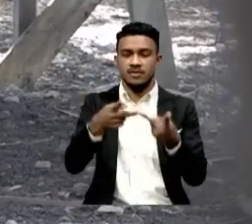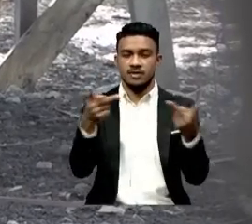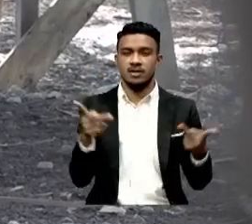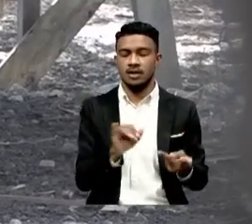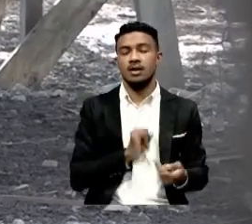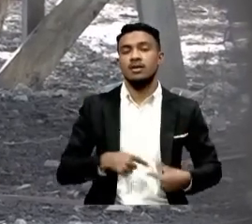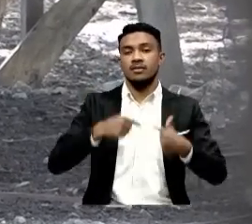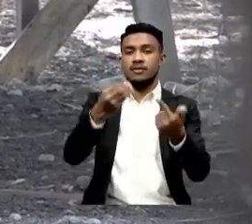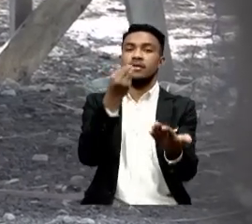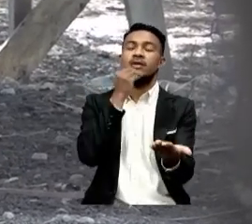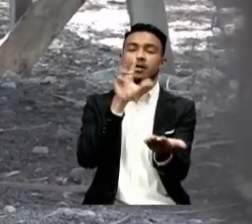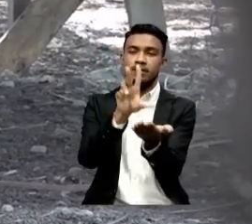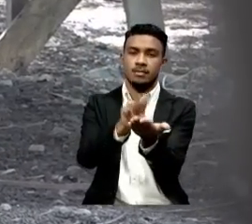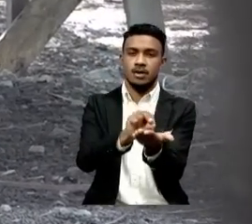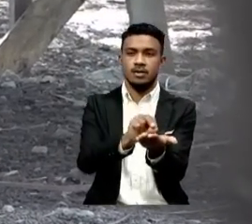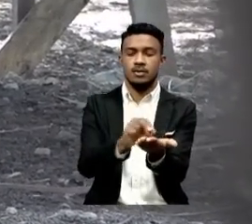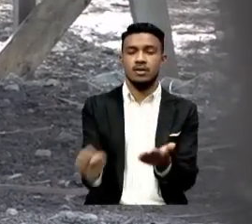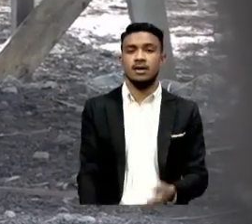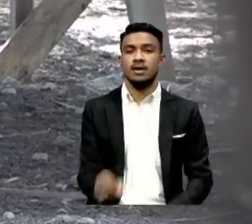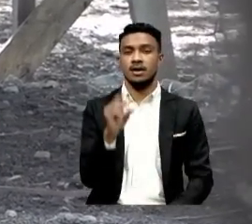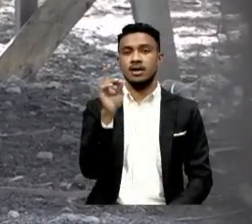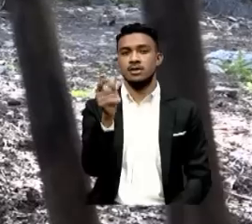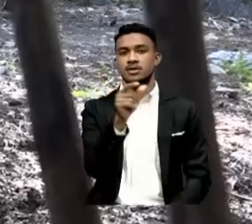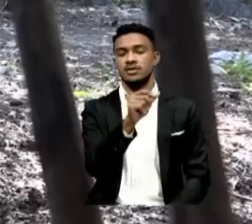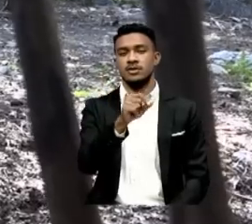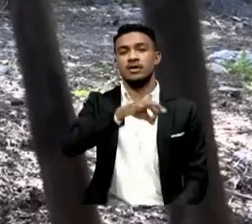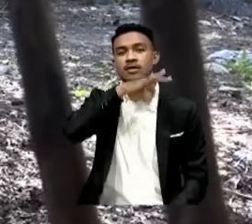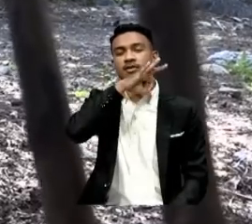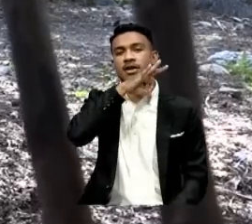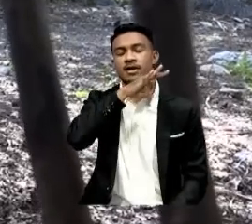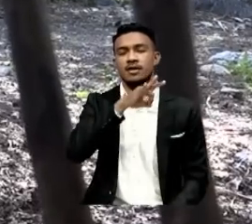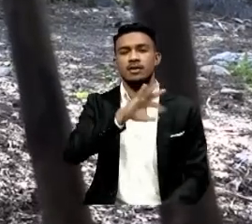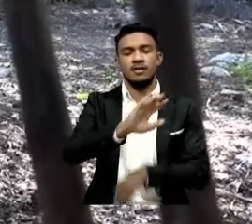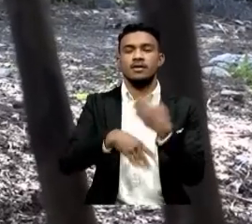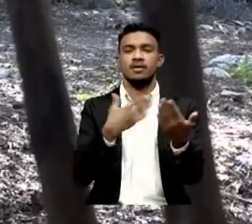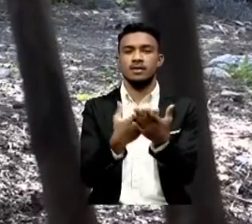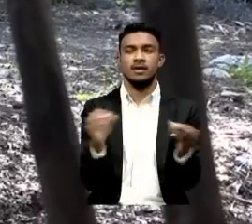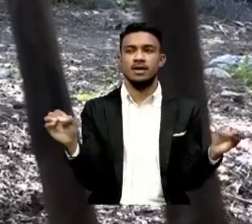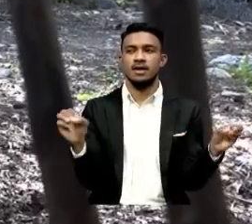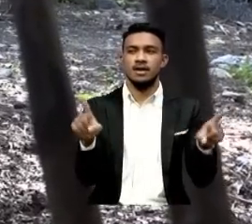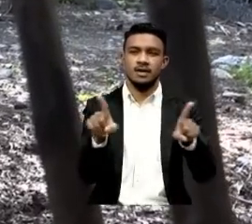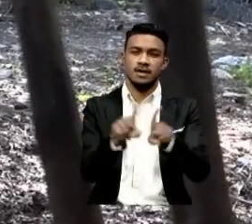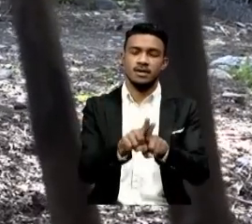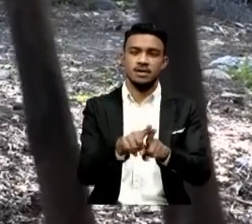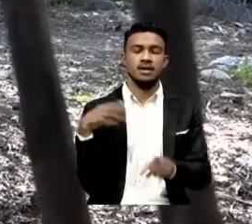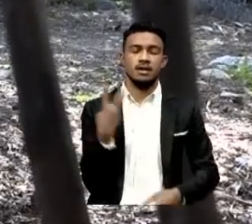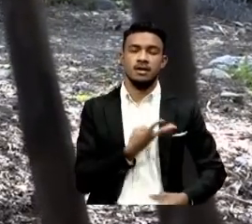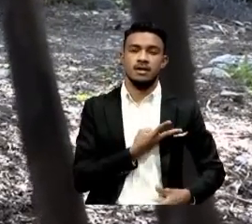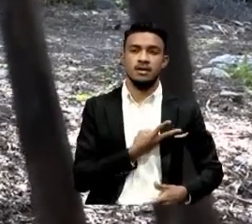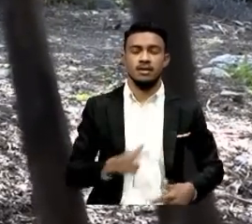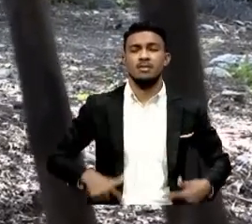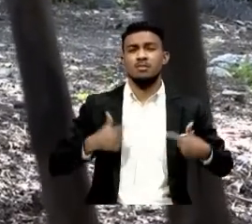manu, asu, pahi, ne hutu kedas. Ini rani sebe hitani Moris makane